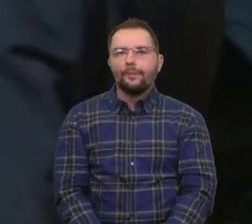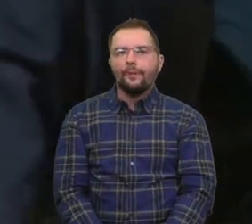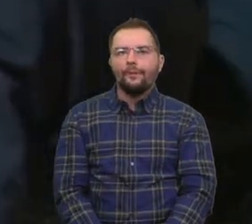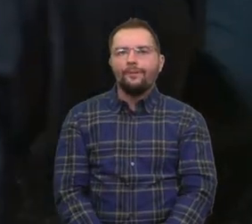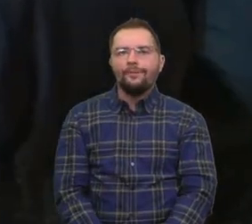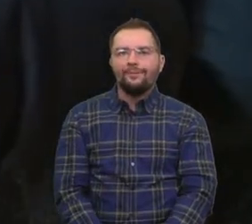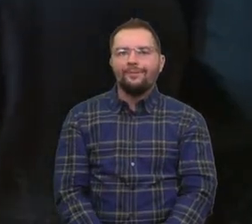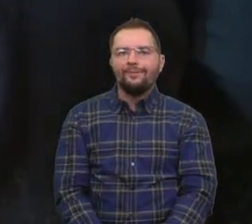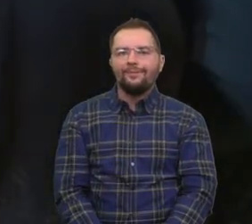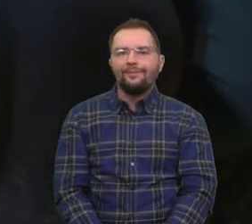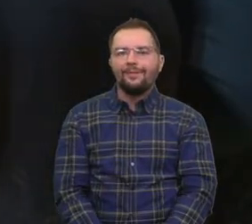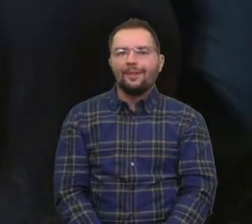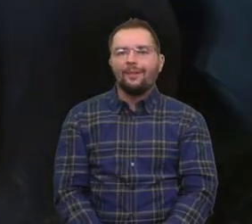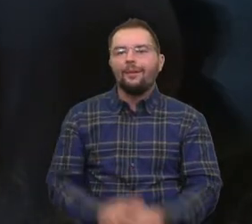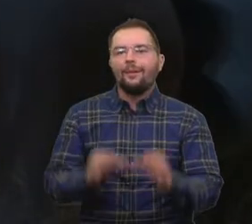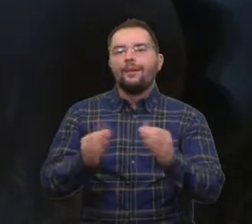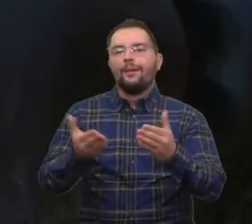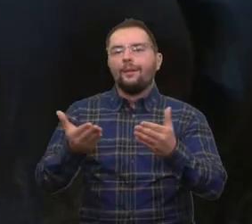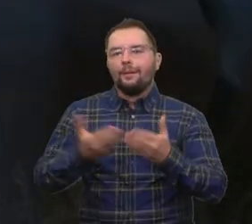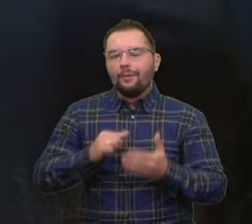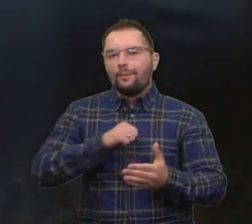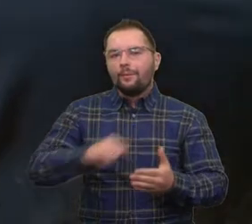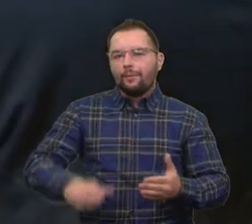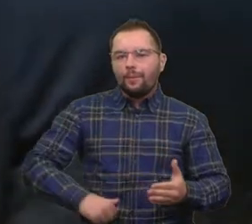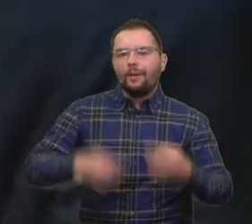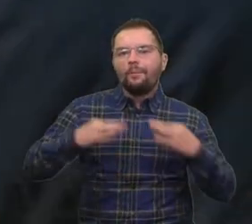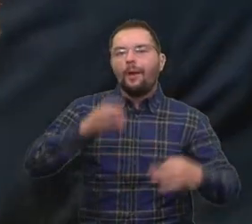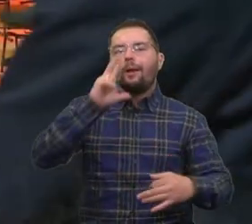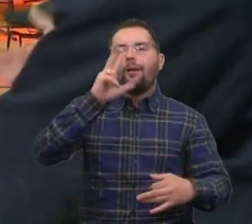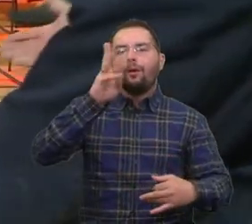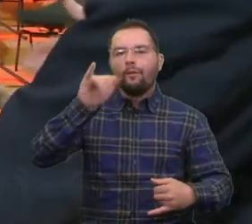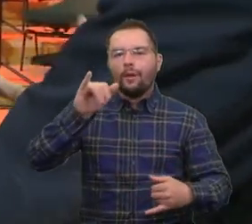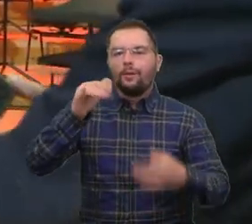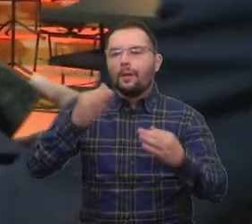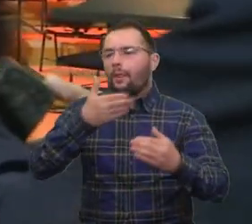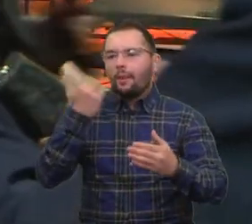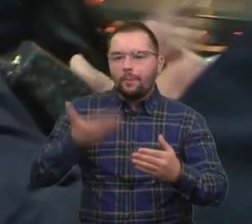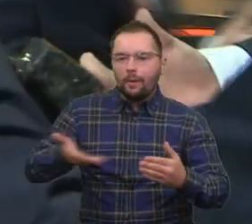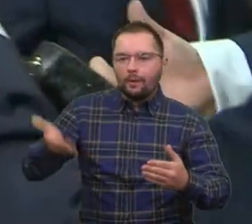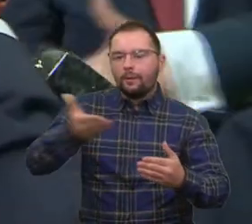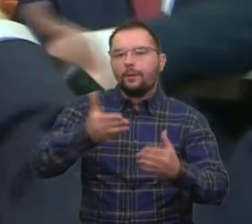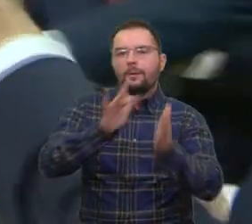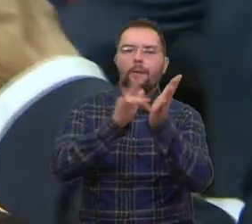Oto grono zebranych pana burmistrza Tomasza Kucharskiego. Chyba z nami nie ma.